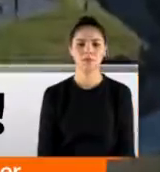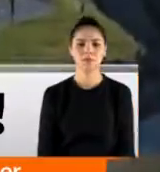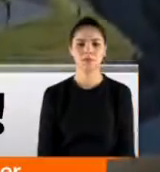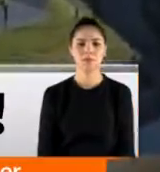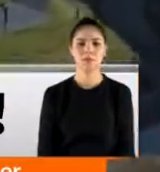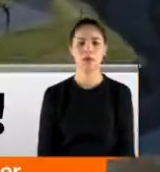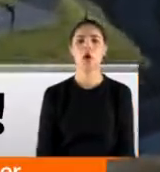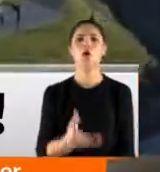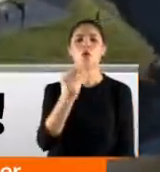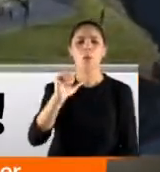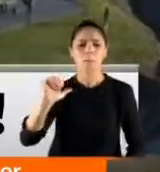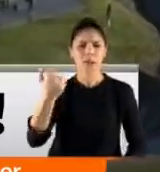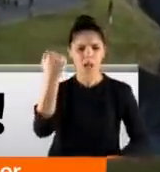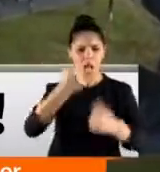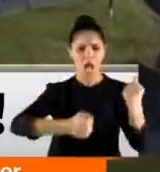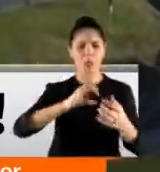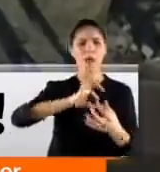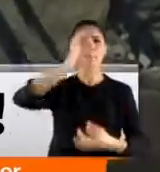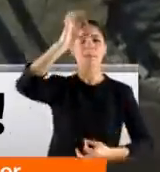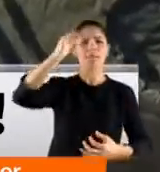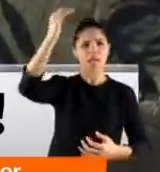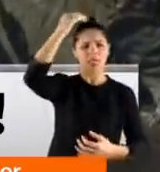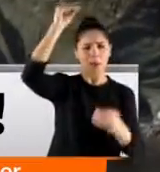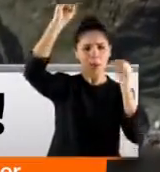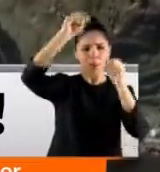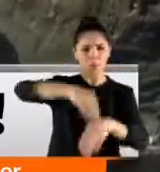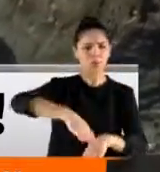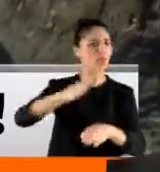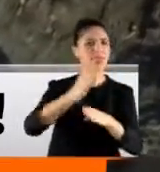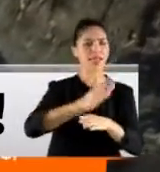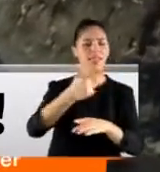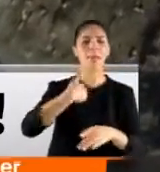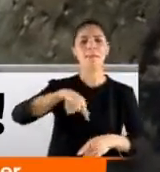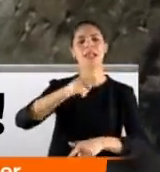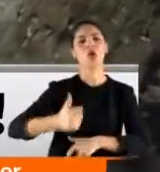Yüz binlerce liralık araçlar metrelerce yüksekten yere bırakıldı.